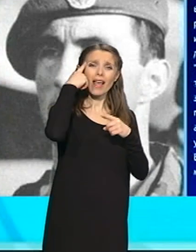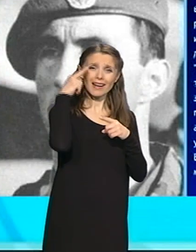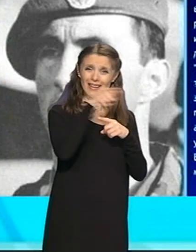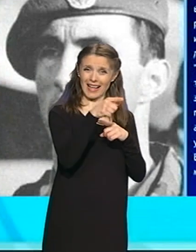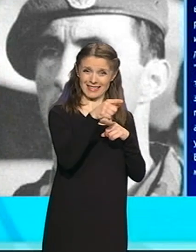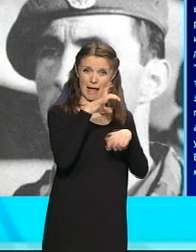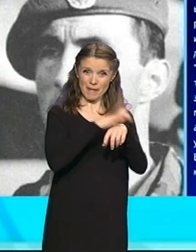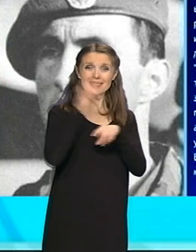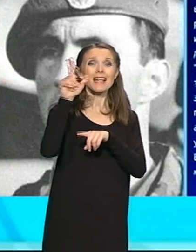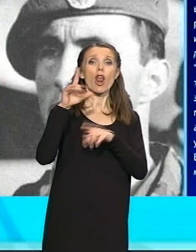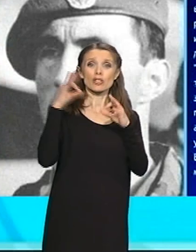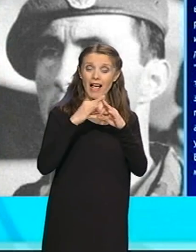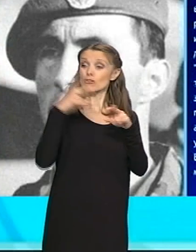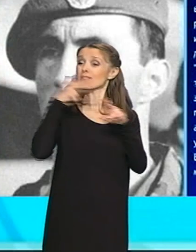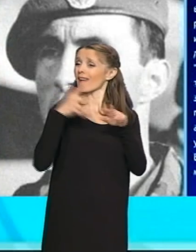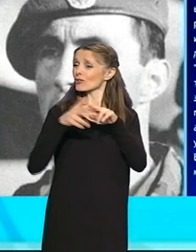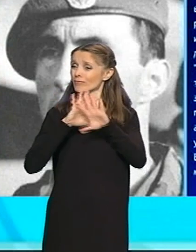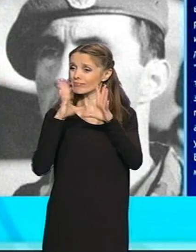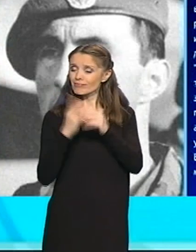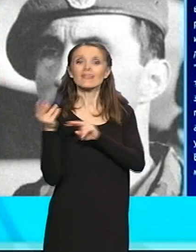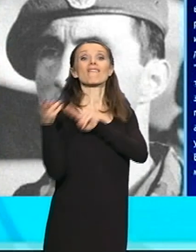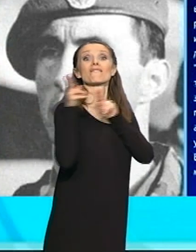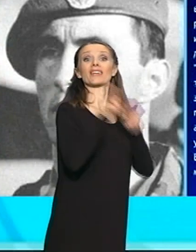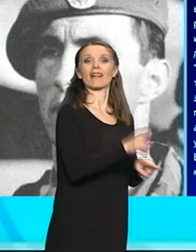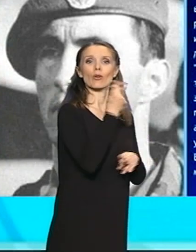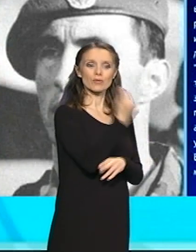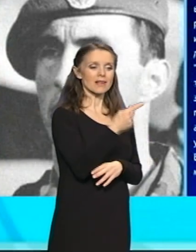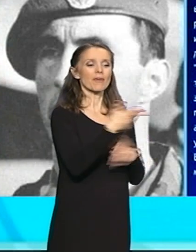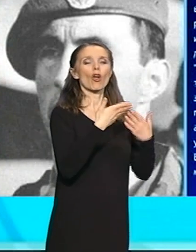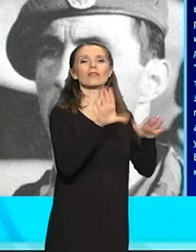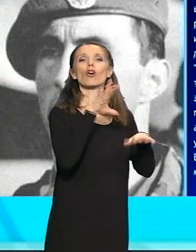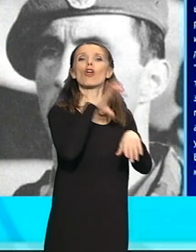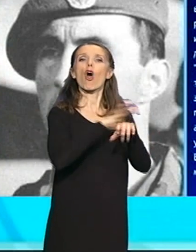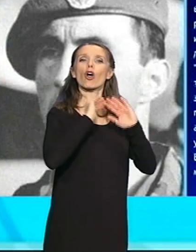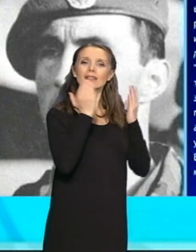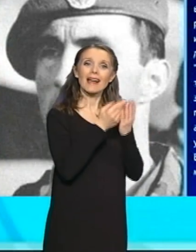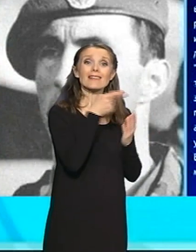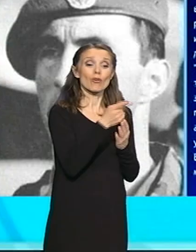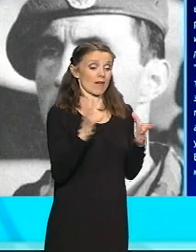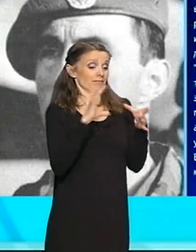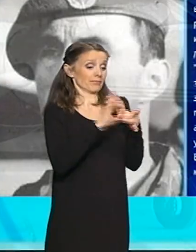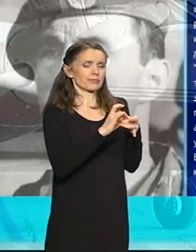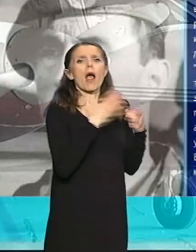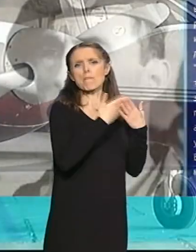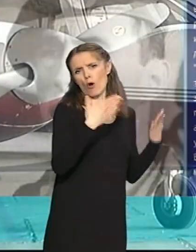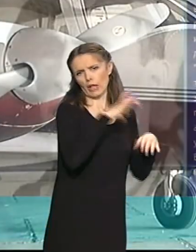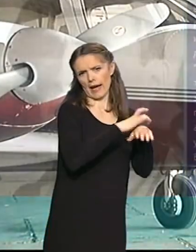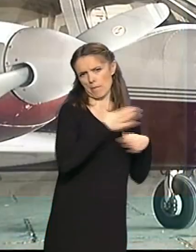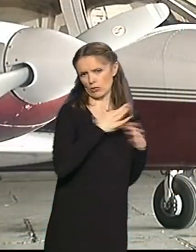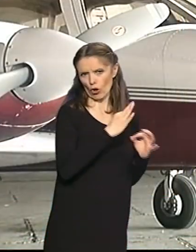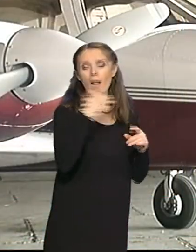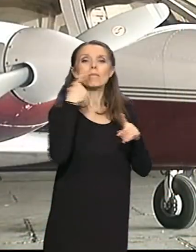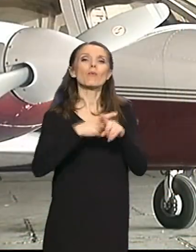Vratio se u Srbiju i na Novom Beogradu otvorio ordinaciju u kojoj objedinjava modernu i tradicionalnu medicinu. Ja